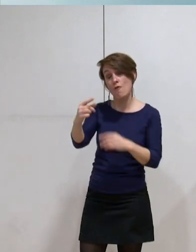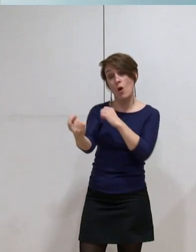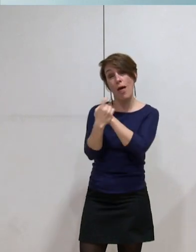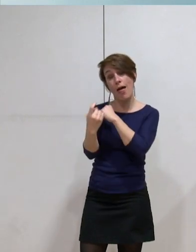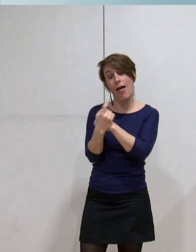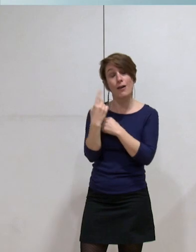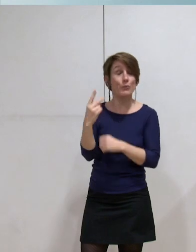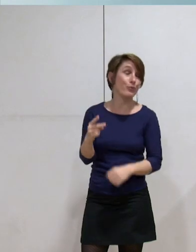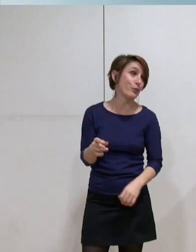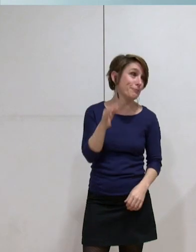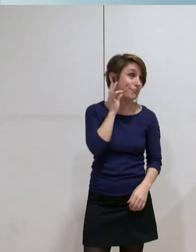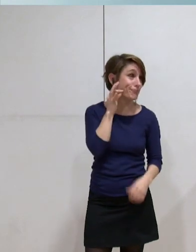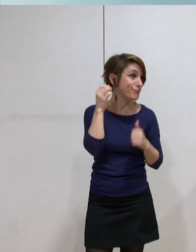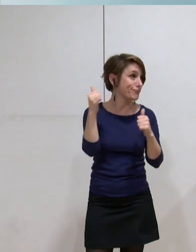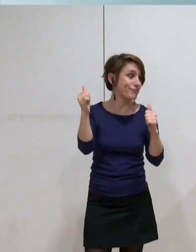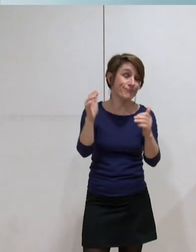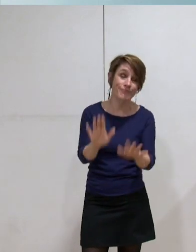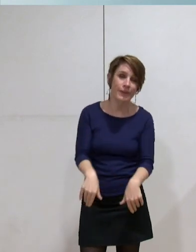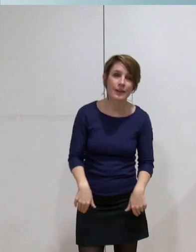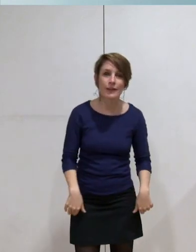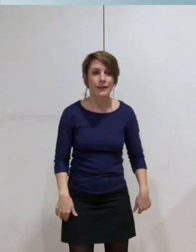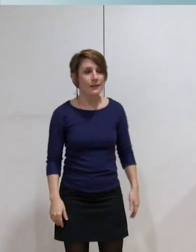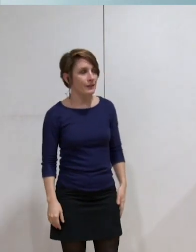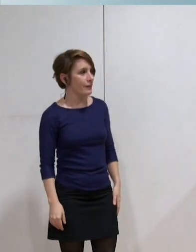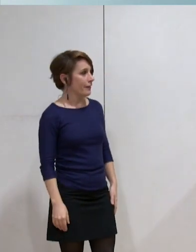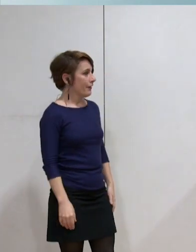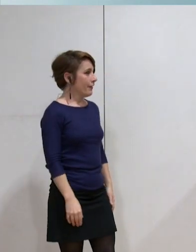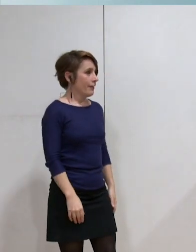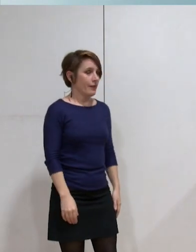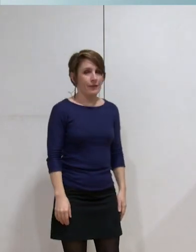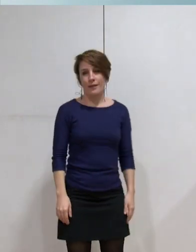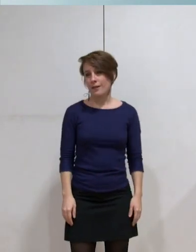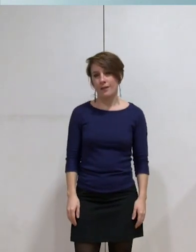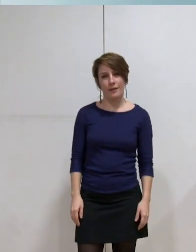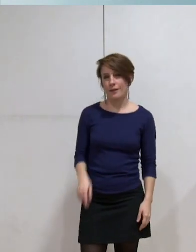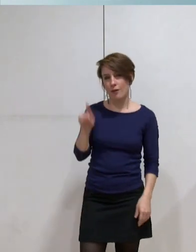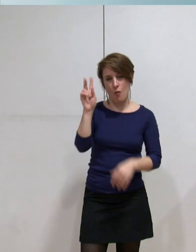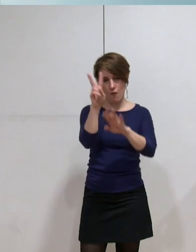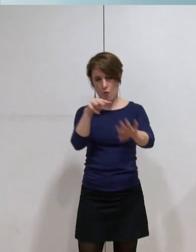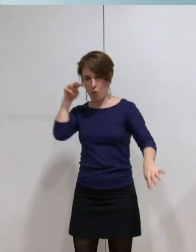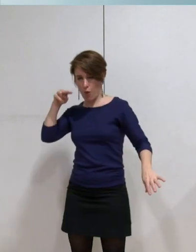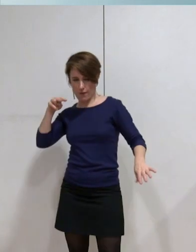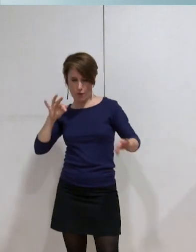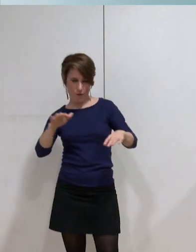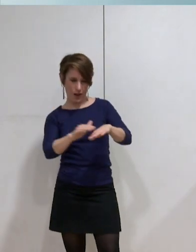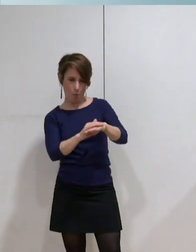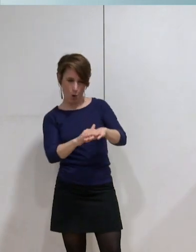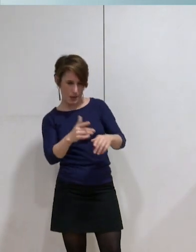faits allez c'est effectivement une vision géopolitique absolument